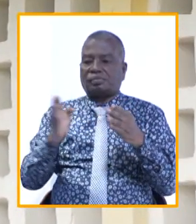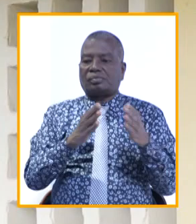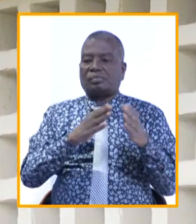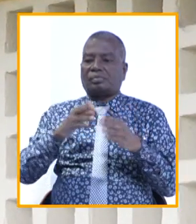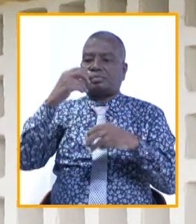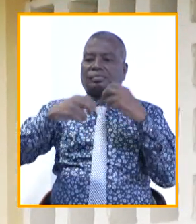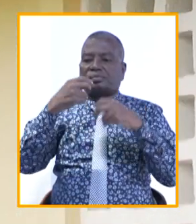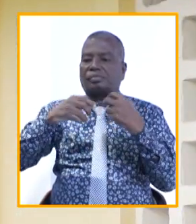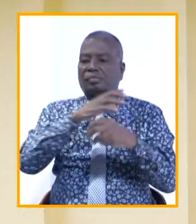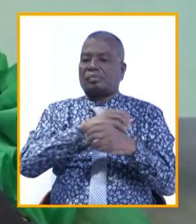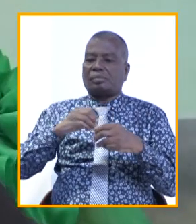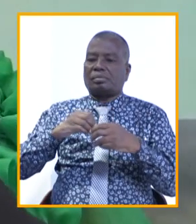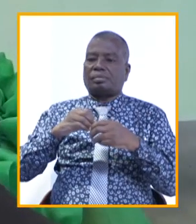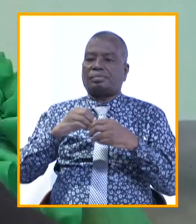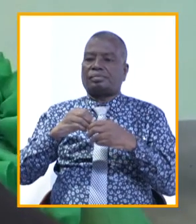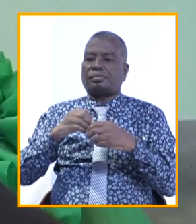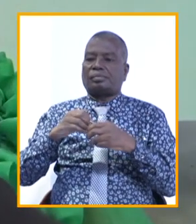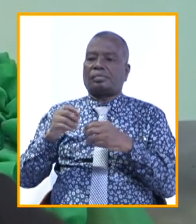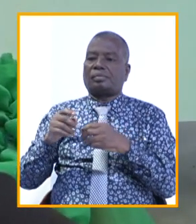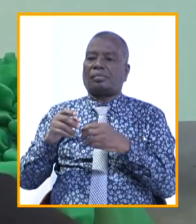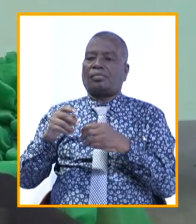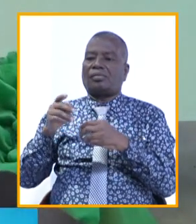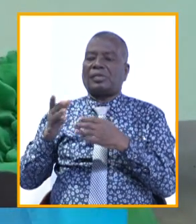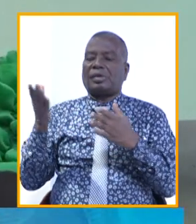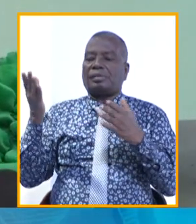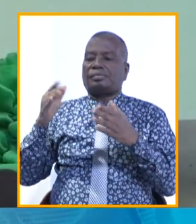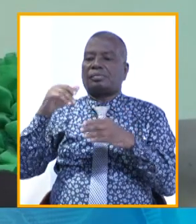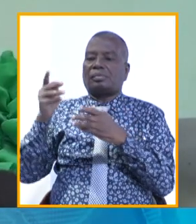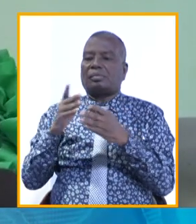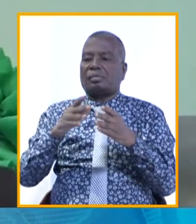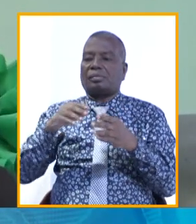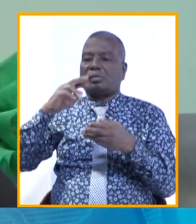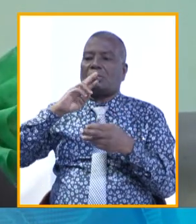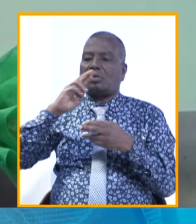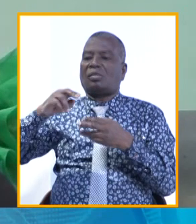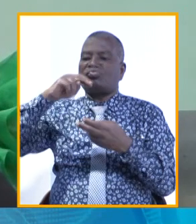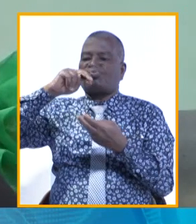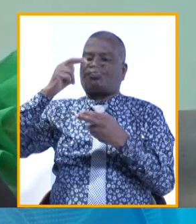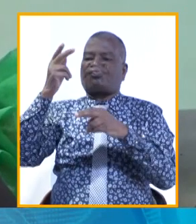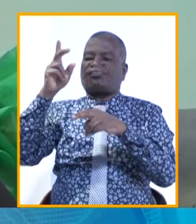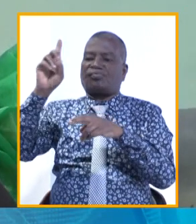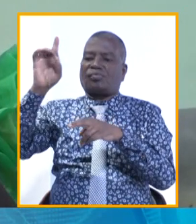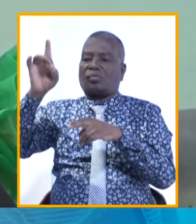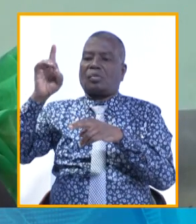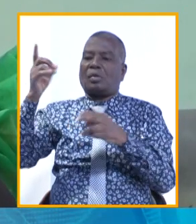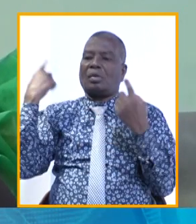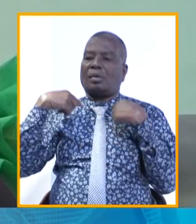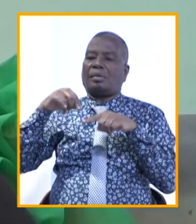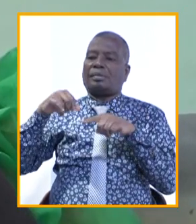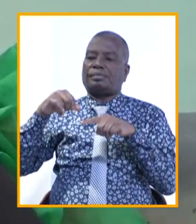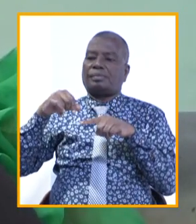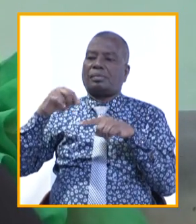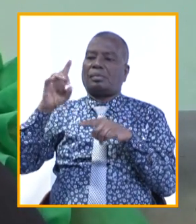problème des enseignants vacataires. Les vacataires, ils sont au nombre de 8 et pendant 8 mois, ils ont travaillé l'année